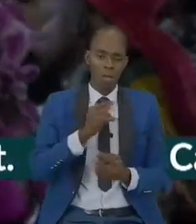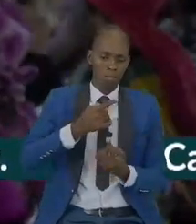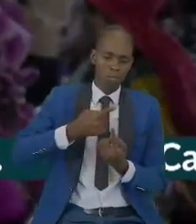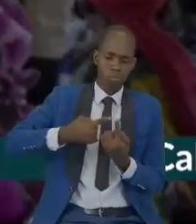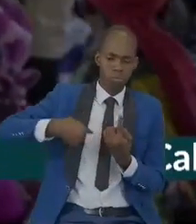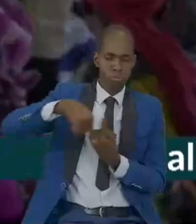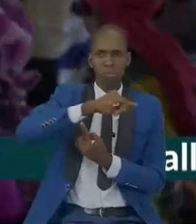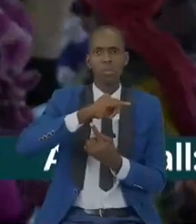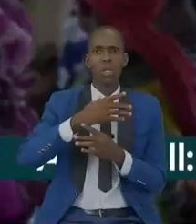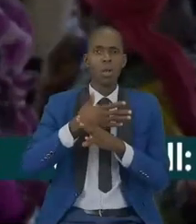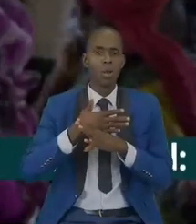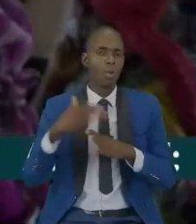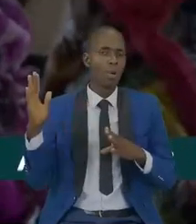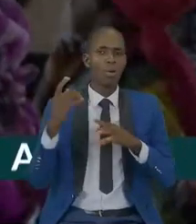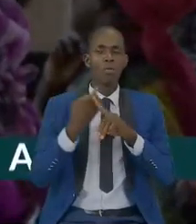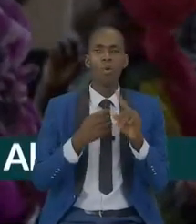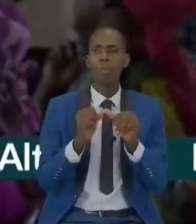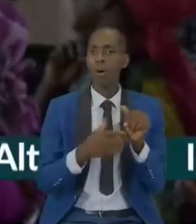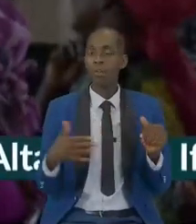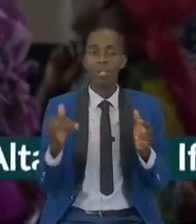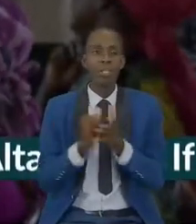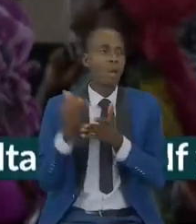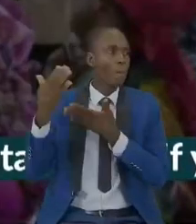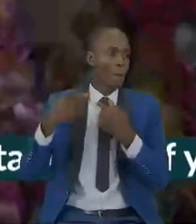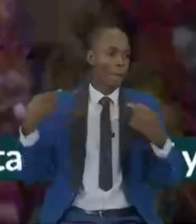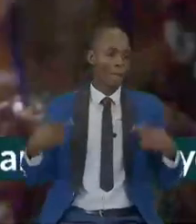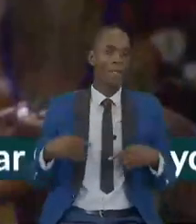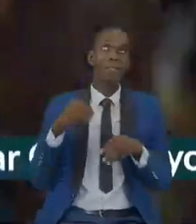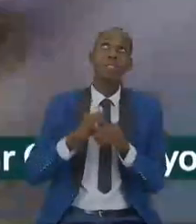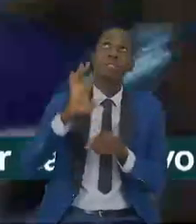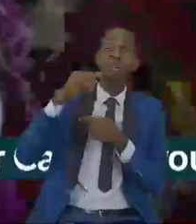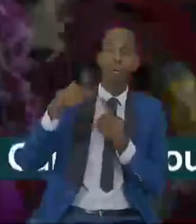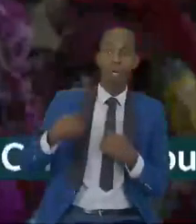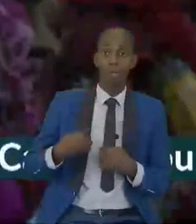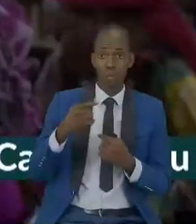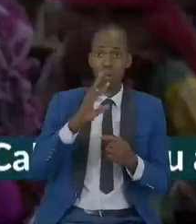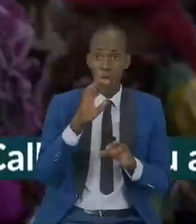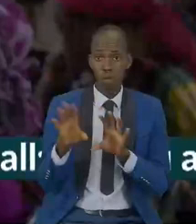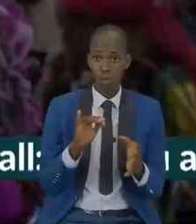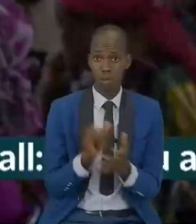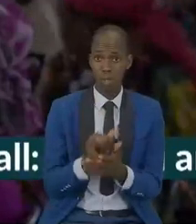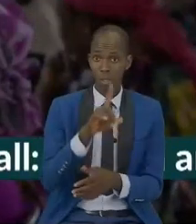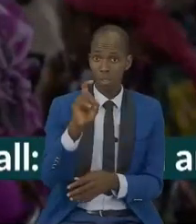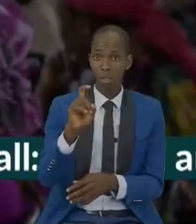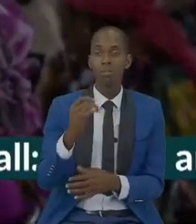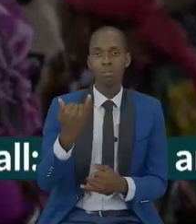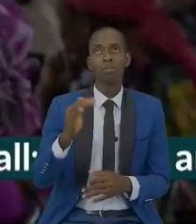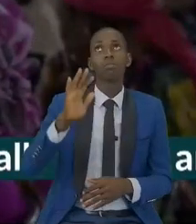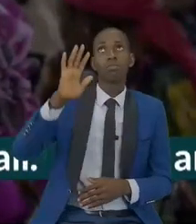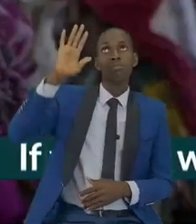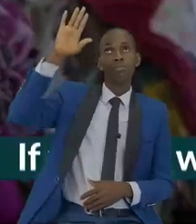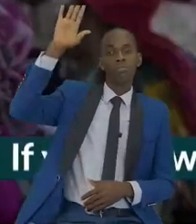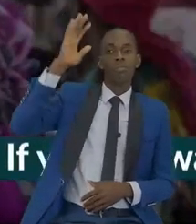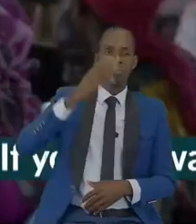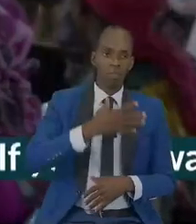Seigneur, je me détourne de tout ce que j'ai fait et qui a apporté la douleur à